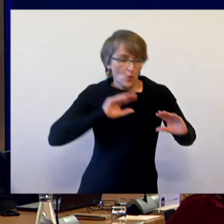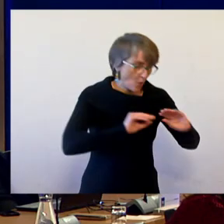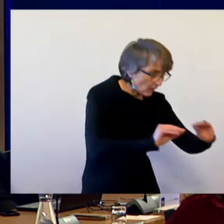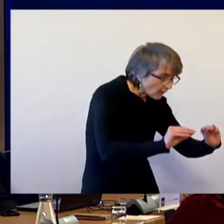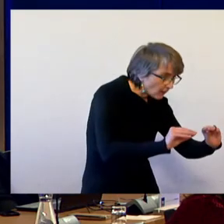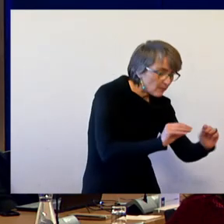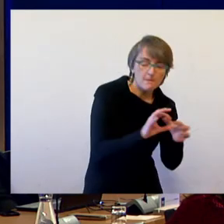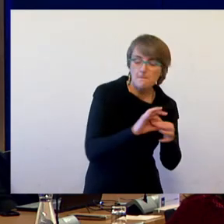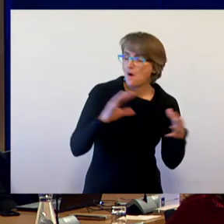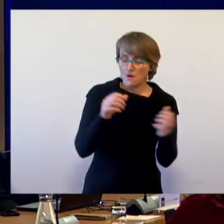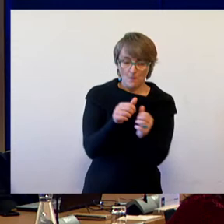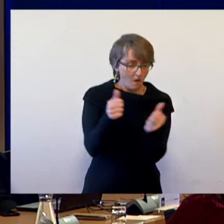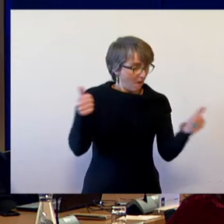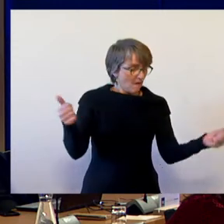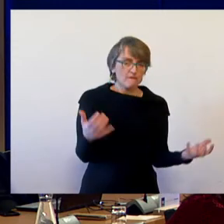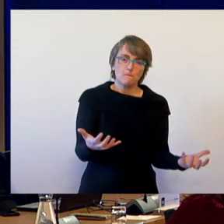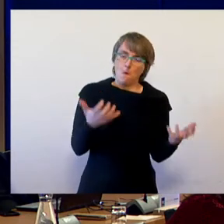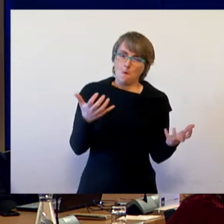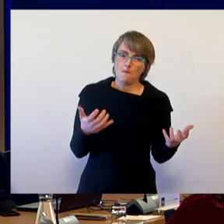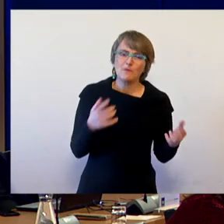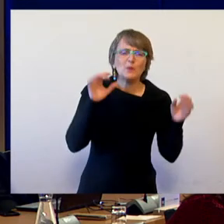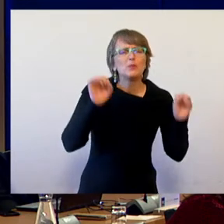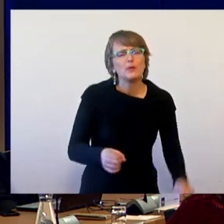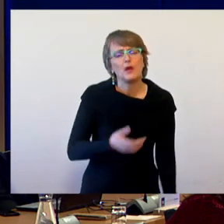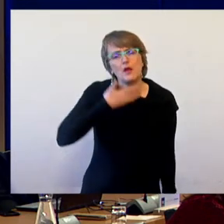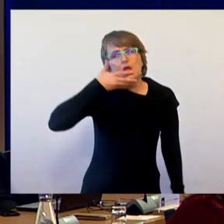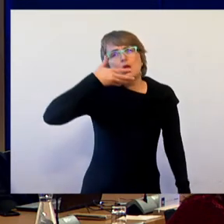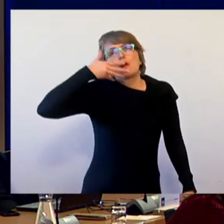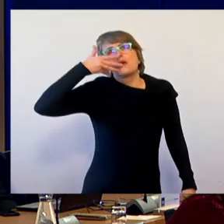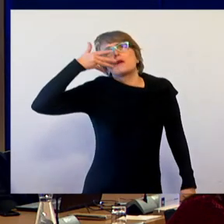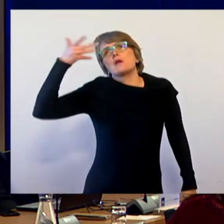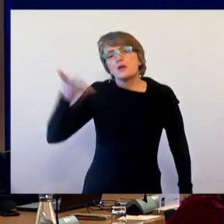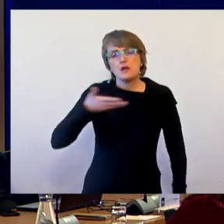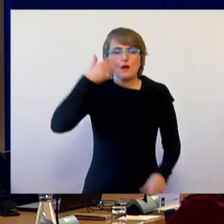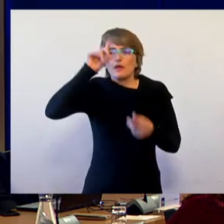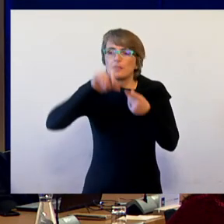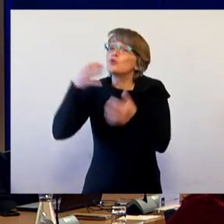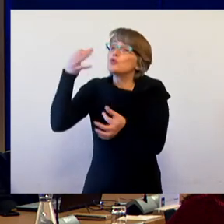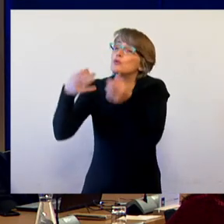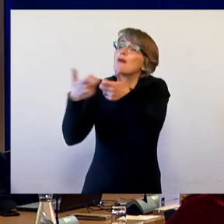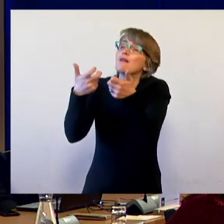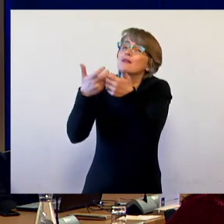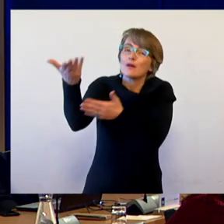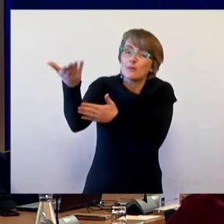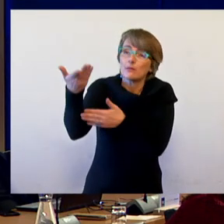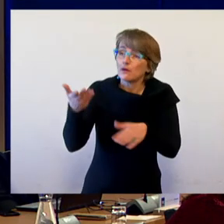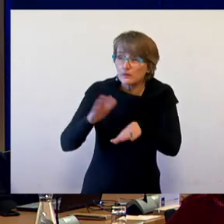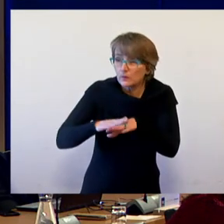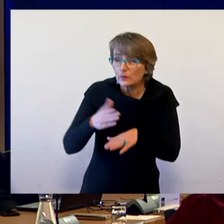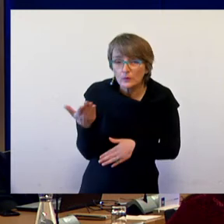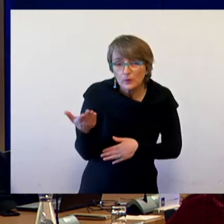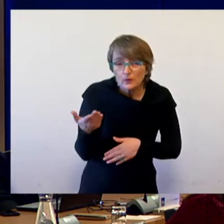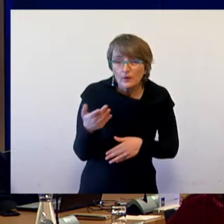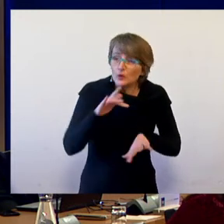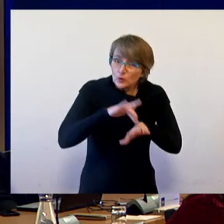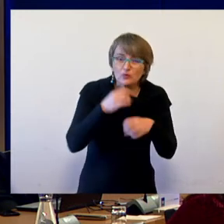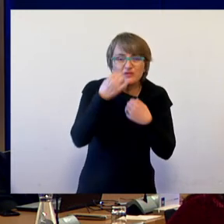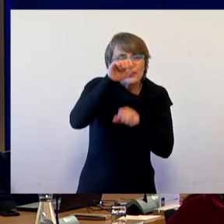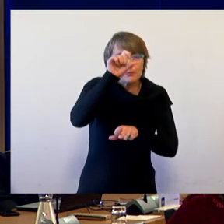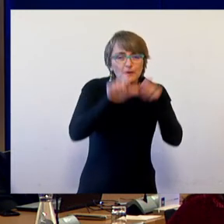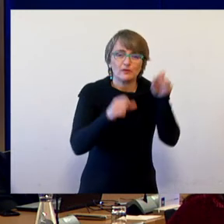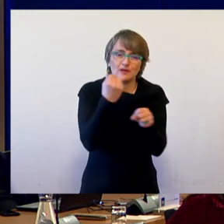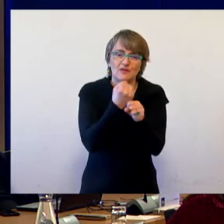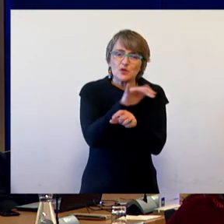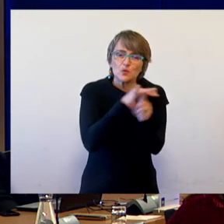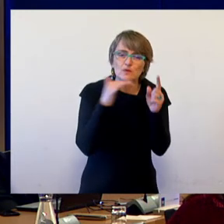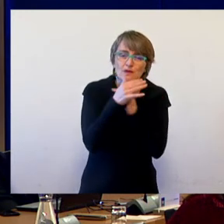est bien trop fort aujourd'hui. Vous pouvez faire des envolées lyriques, ça a été dit, sur le secteur de la justice. Vous n'avez rien dit, monsieur le maire. Il y a eu une grève des travailleurs sociaux